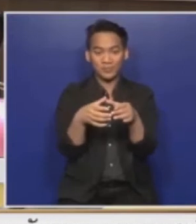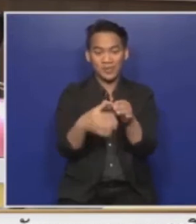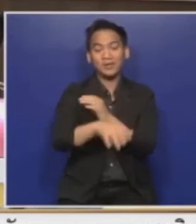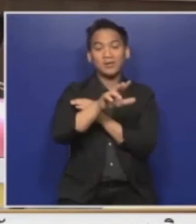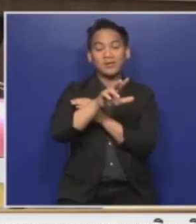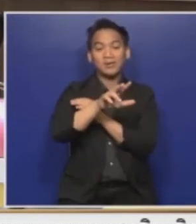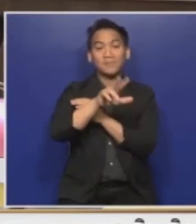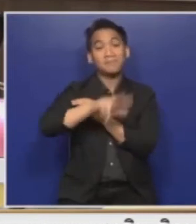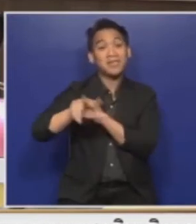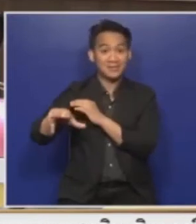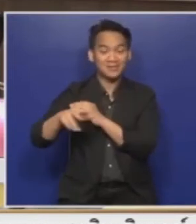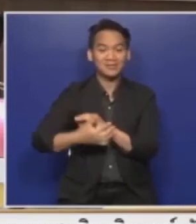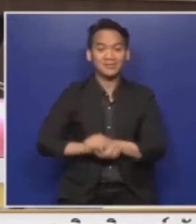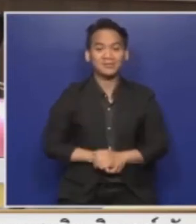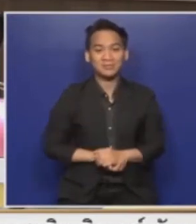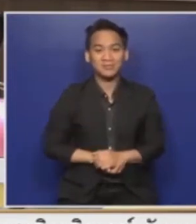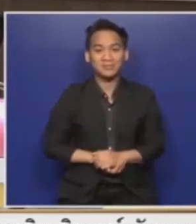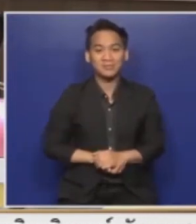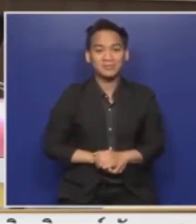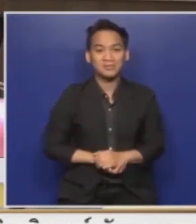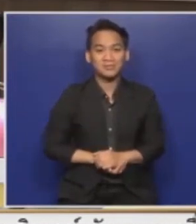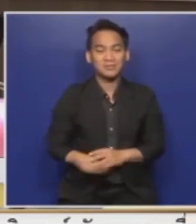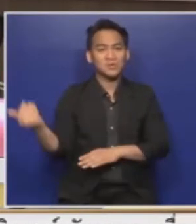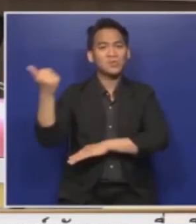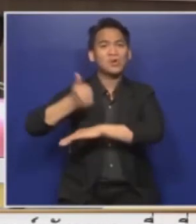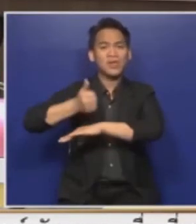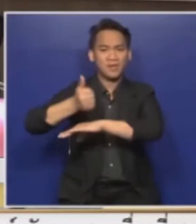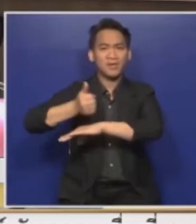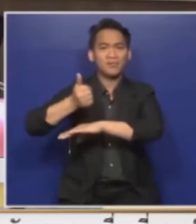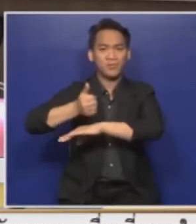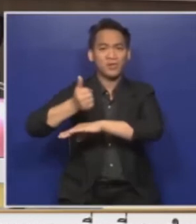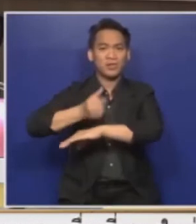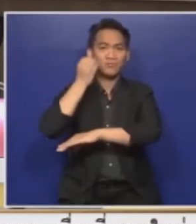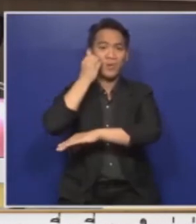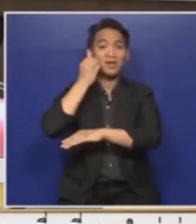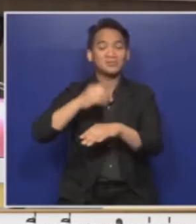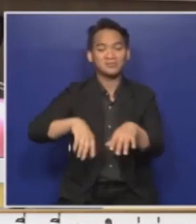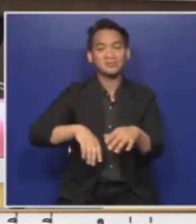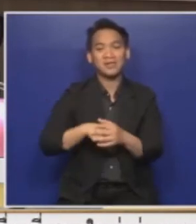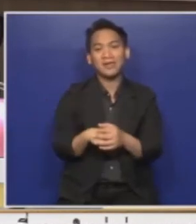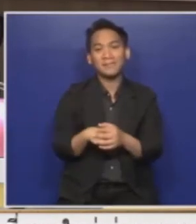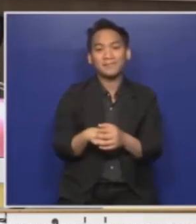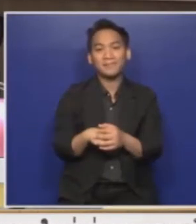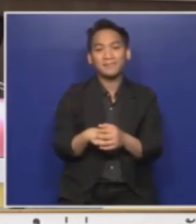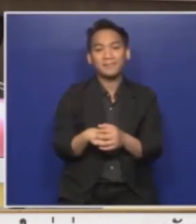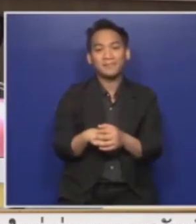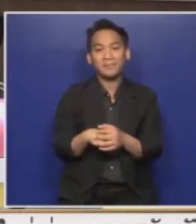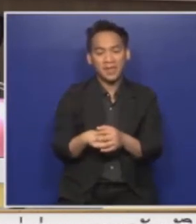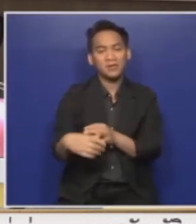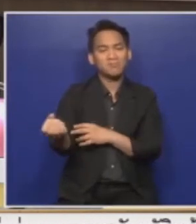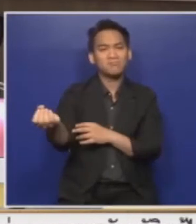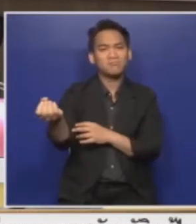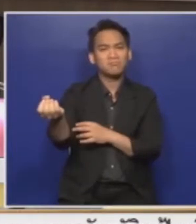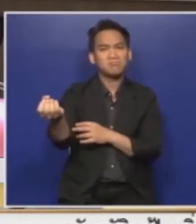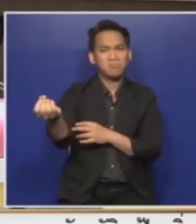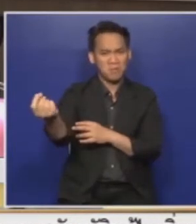ครับผมได้รับการร้องเรียนจากผู้ใหญ่บ้านบ้านบ้านเต็มตำบลสถานนะครับอำเภอเชียงของว่าตอนนี้นะ